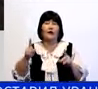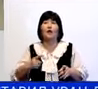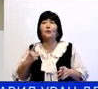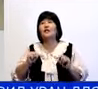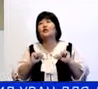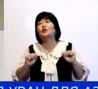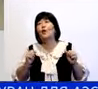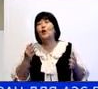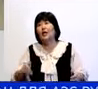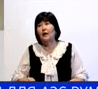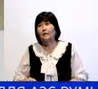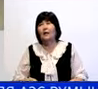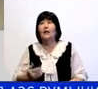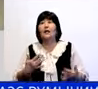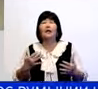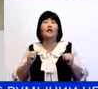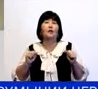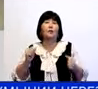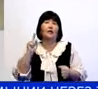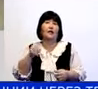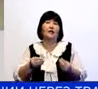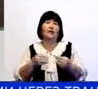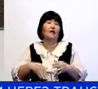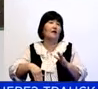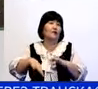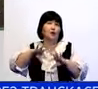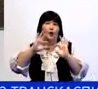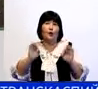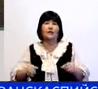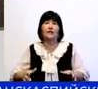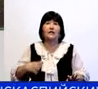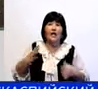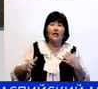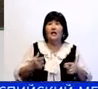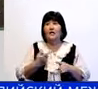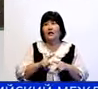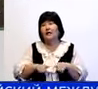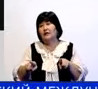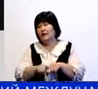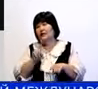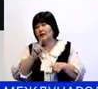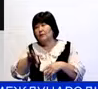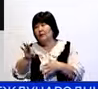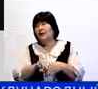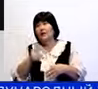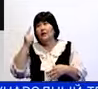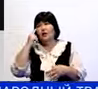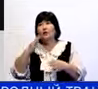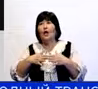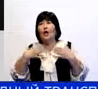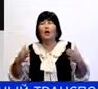спорта. Этот вид спорта требует от игроков высокой скорости, динамизма, мгновенной реакции, сосредоточенности и